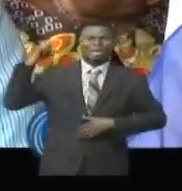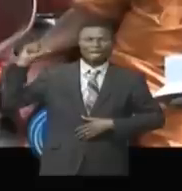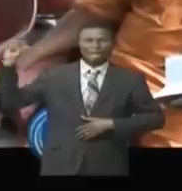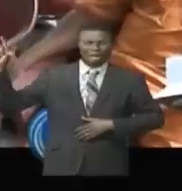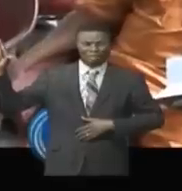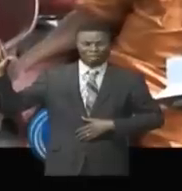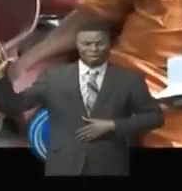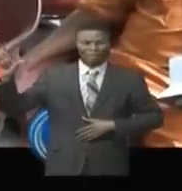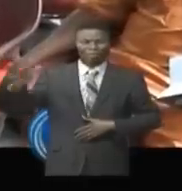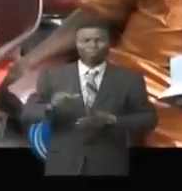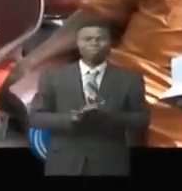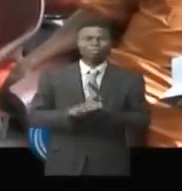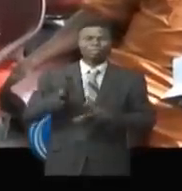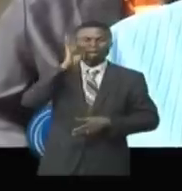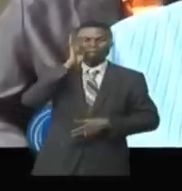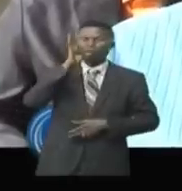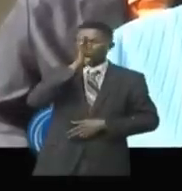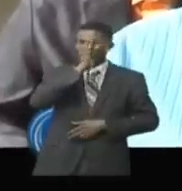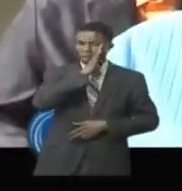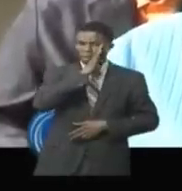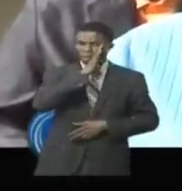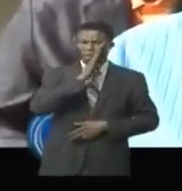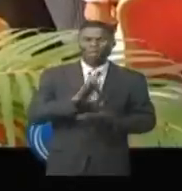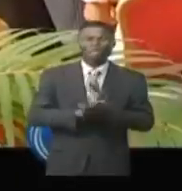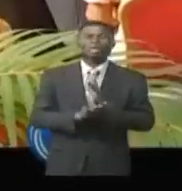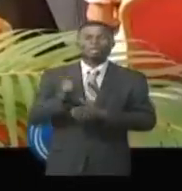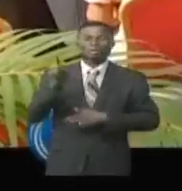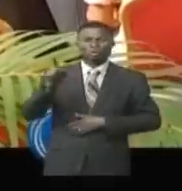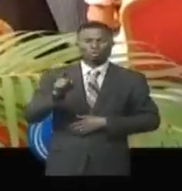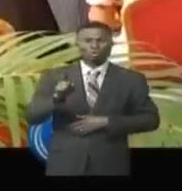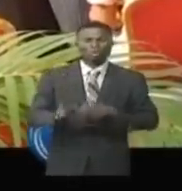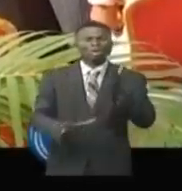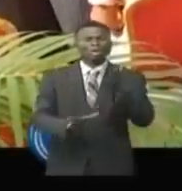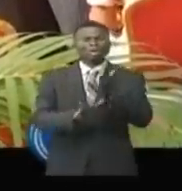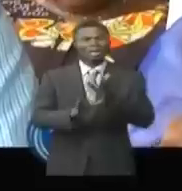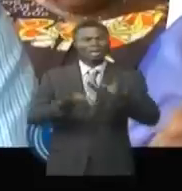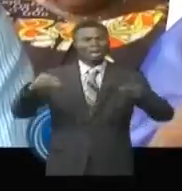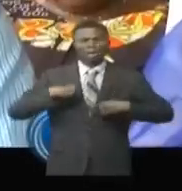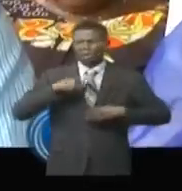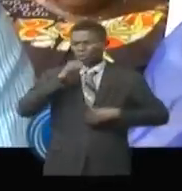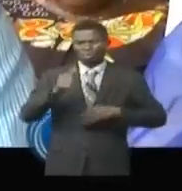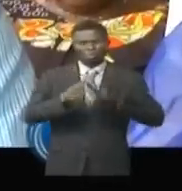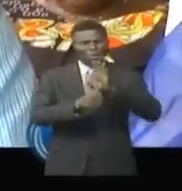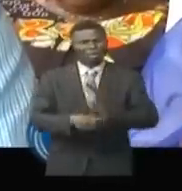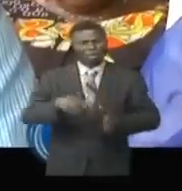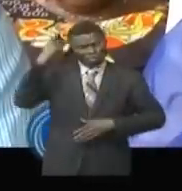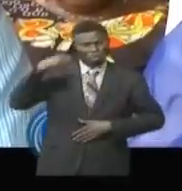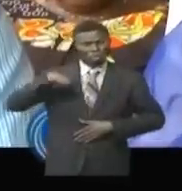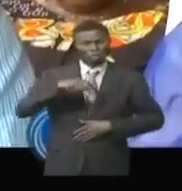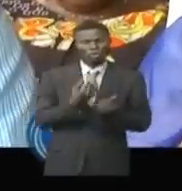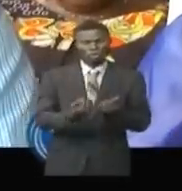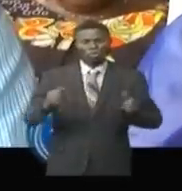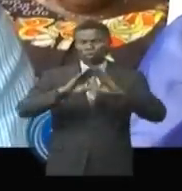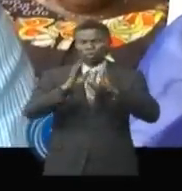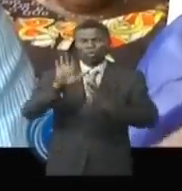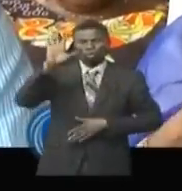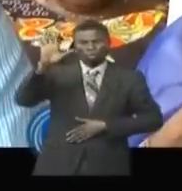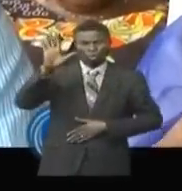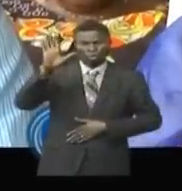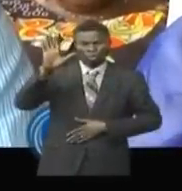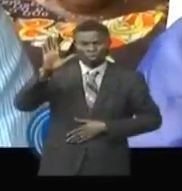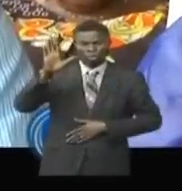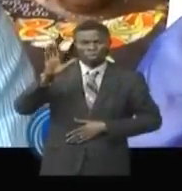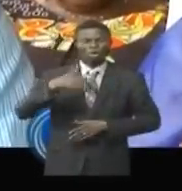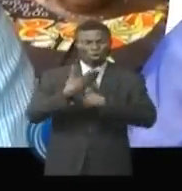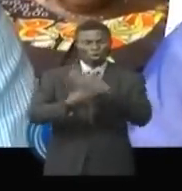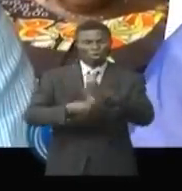Nsadisi. Modeste Bahati Lukwebo serait plutôt victime d'une machination politique. Nous les enfants, tous les cinq, nous avons fait à notre